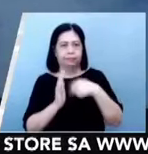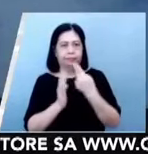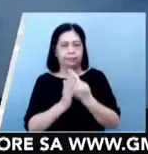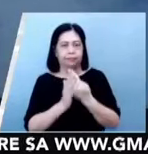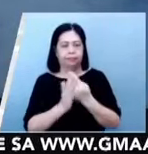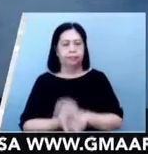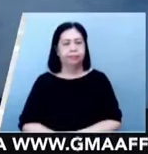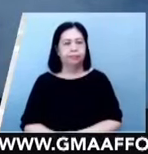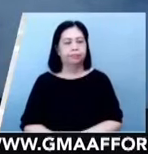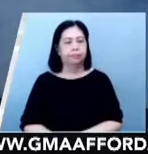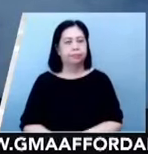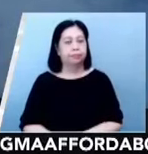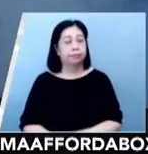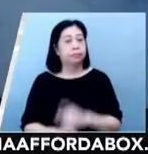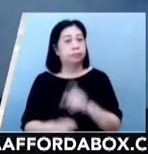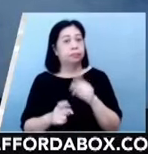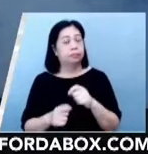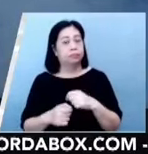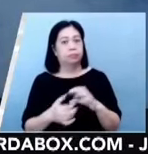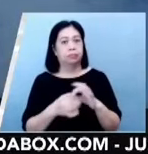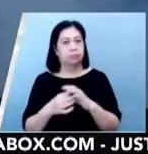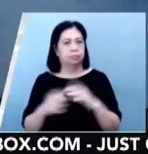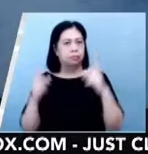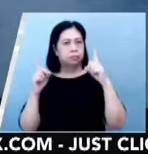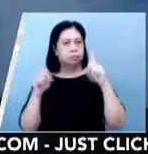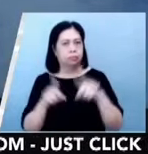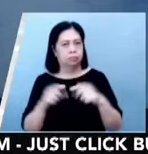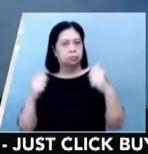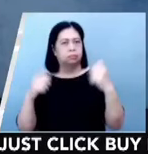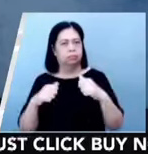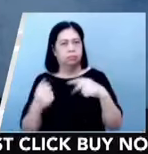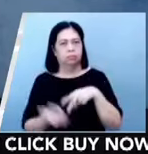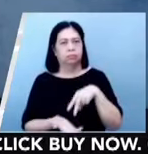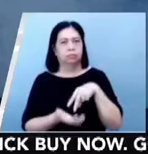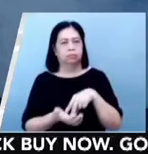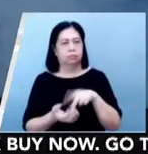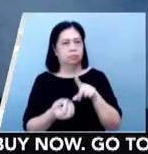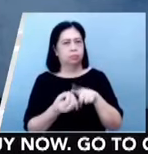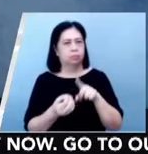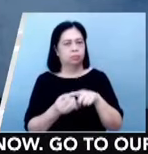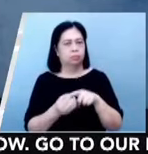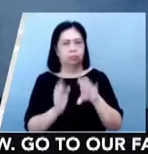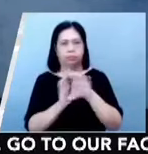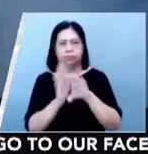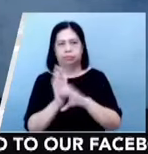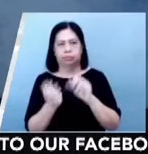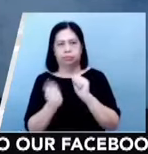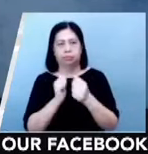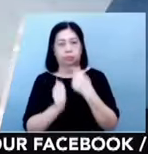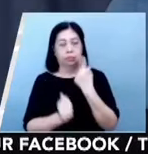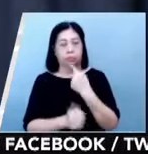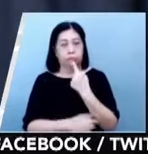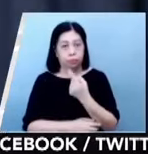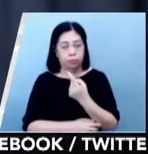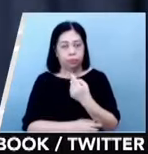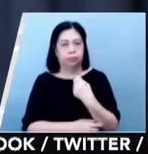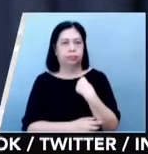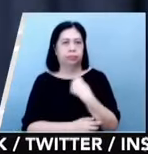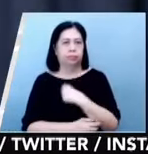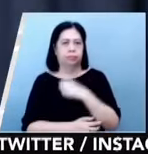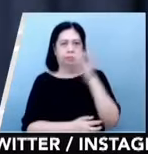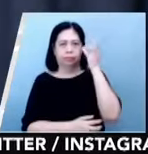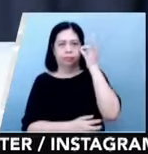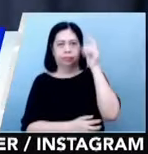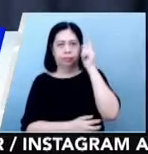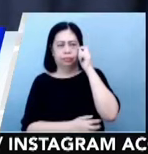Dapat daw magkaroon ng united stand o nagkakaisang posisyon ng Senado tungkol sa charter change ayon kay Senador Francis Tolentino. Umaasa